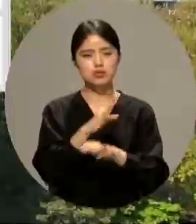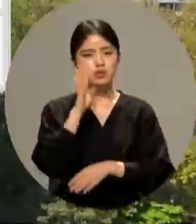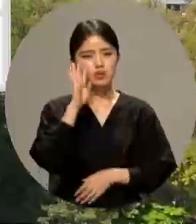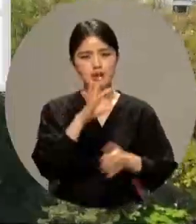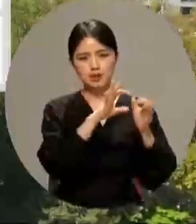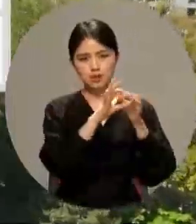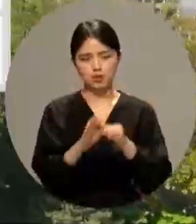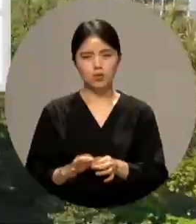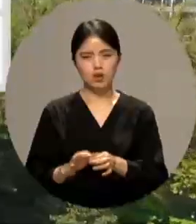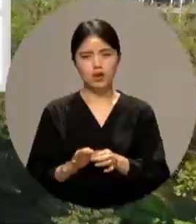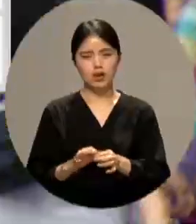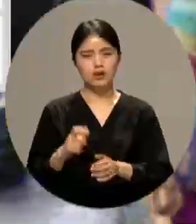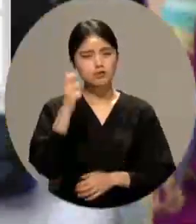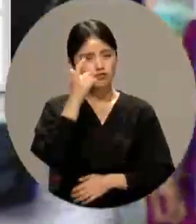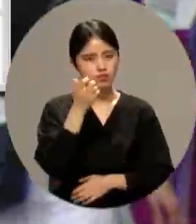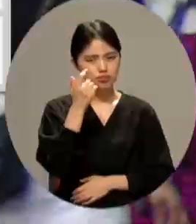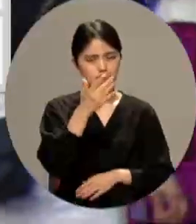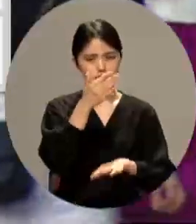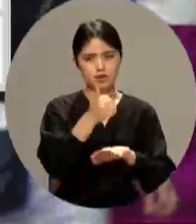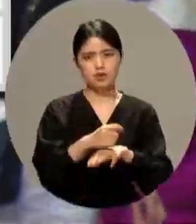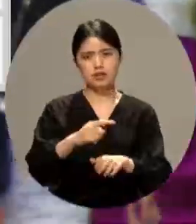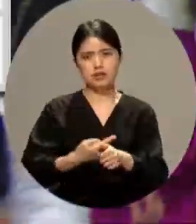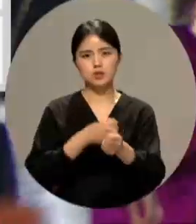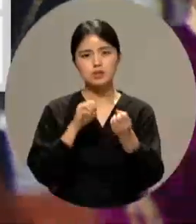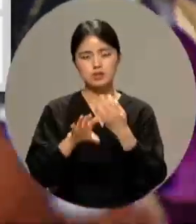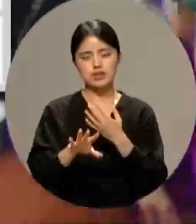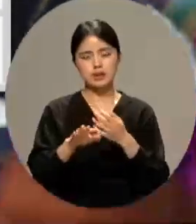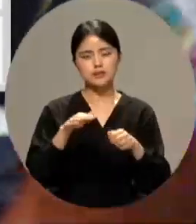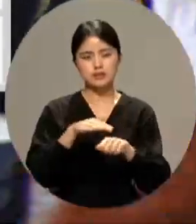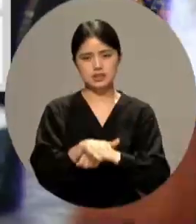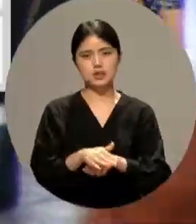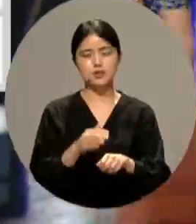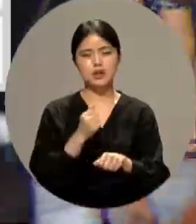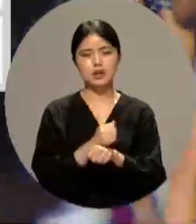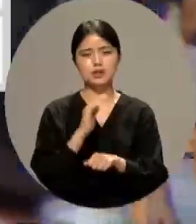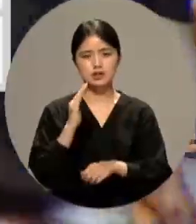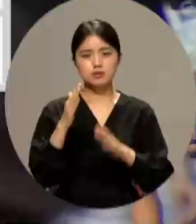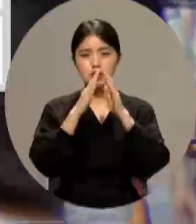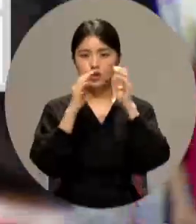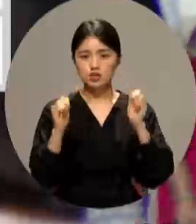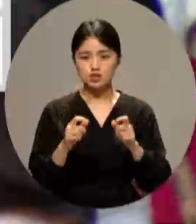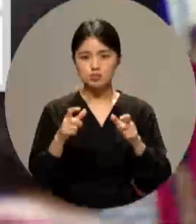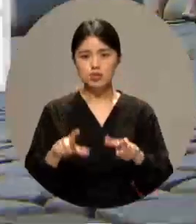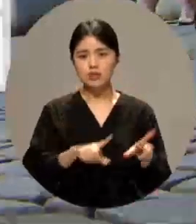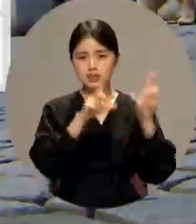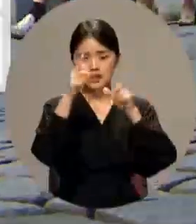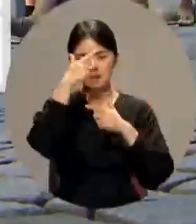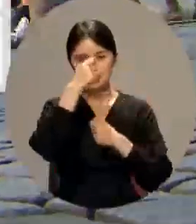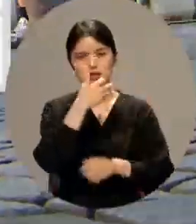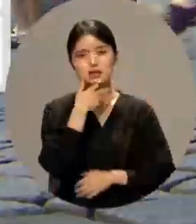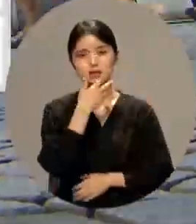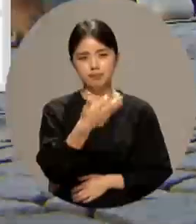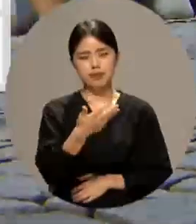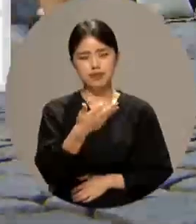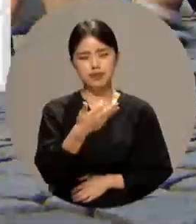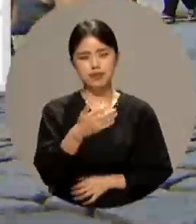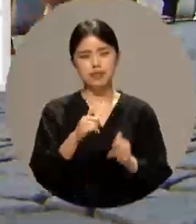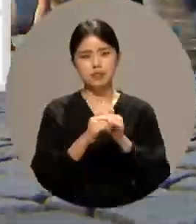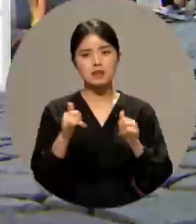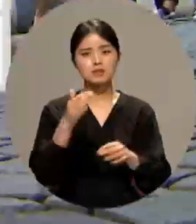가상으로 표집 틀을 통한 자동응답 방식으로 실시했습니다 전라북도의 거주하는 만 18세 이상 유권자